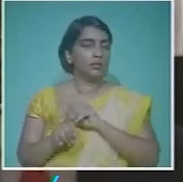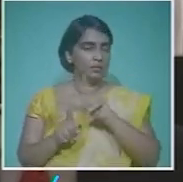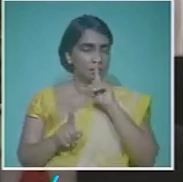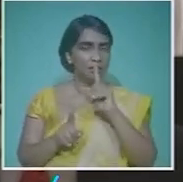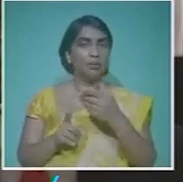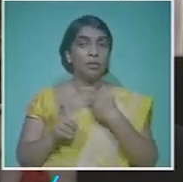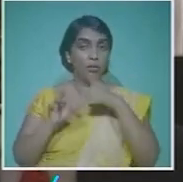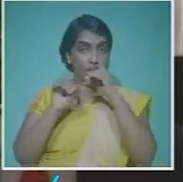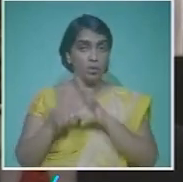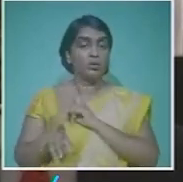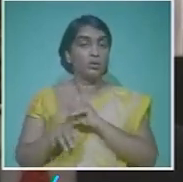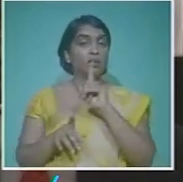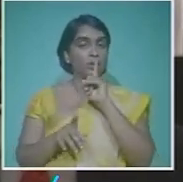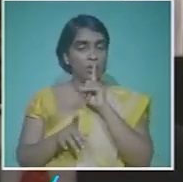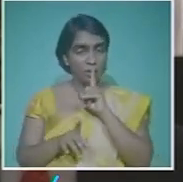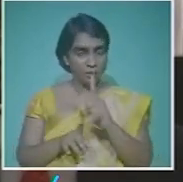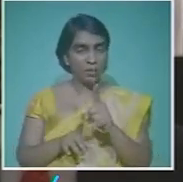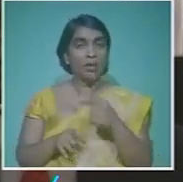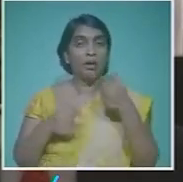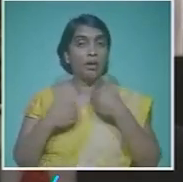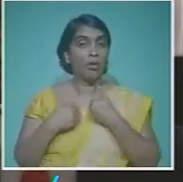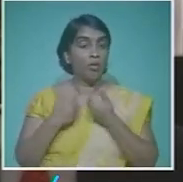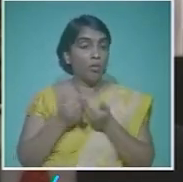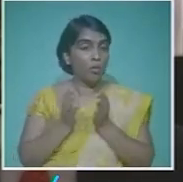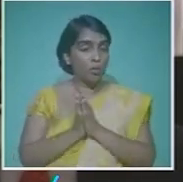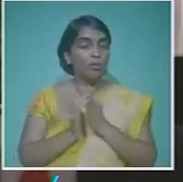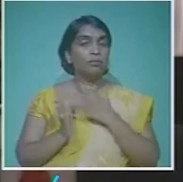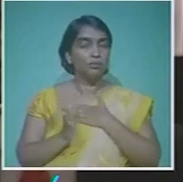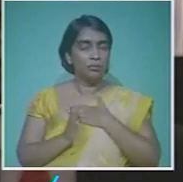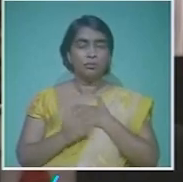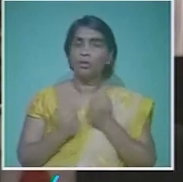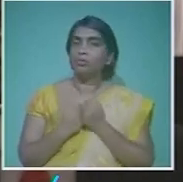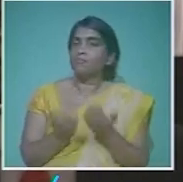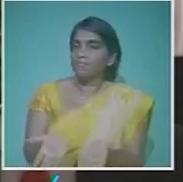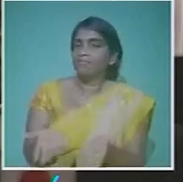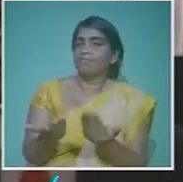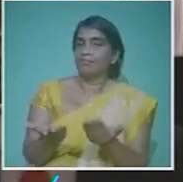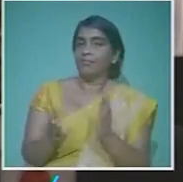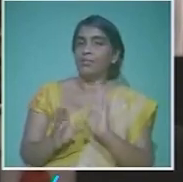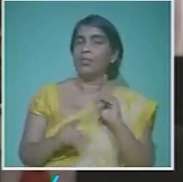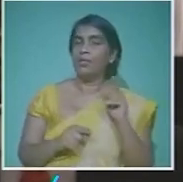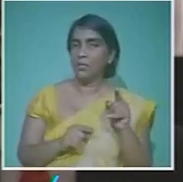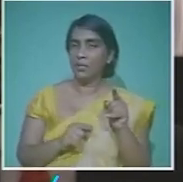මම එවන්නක් යෝජනා කරන්නේ අපි විසින් දිරිමත් කළ යුත්තේ